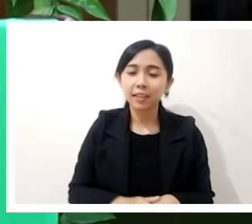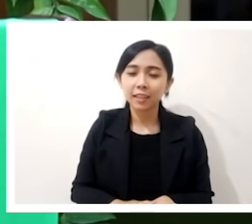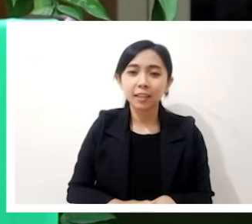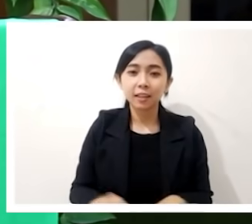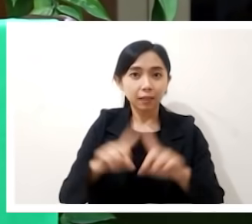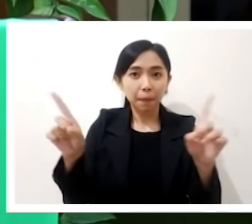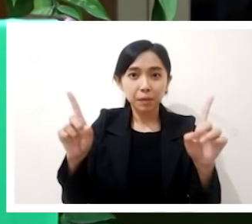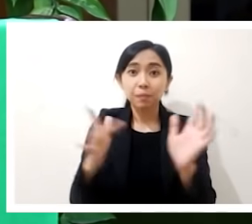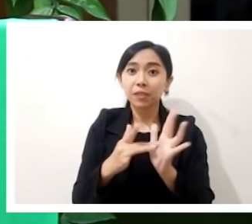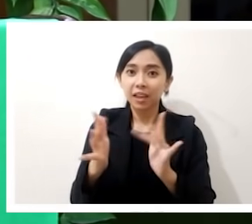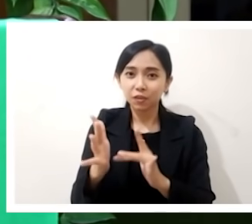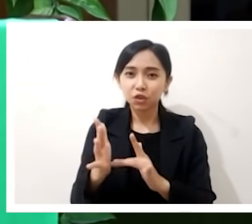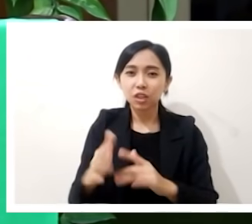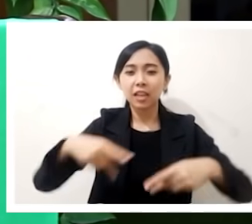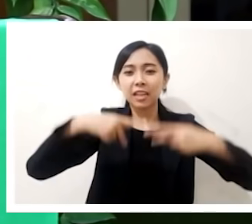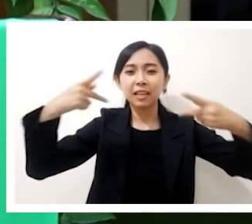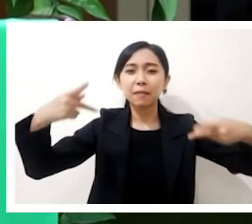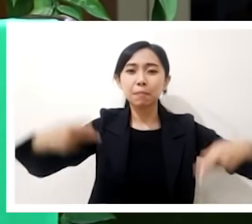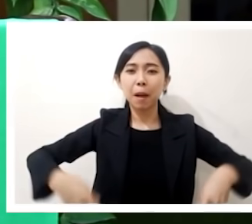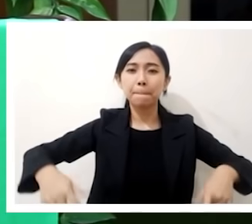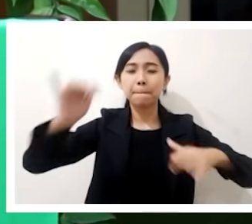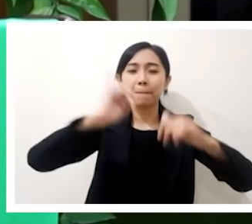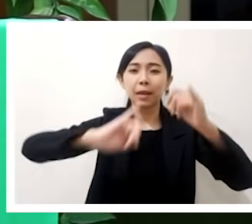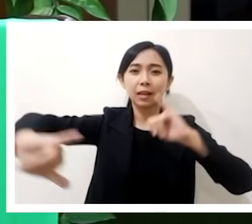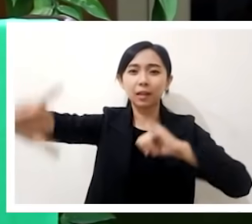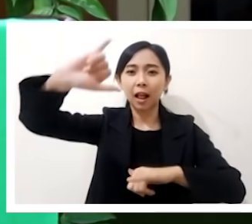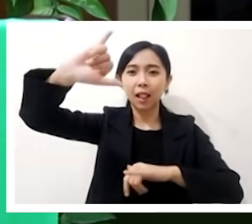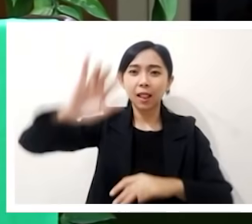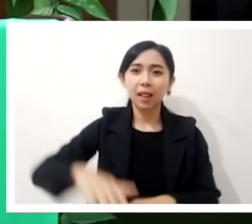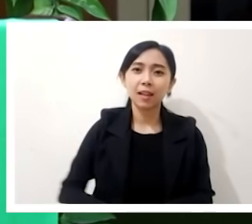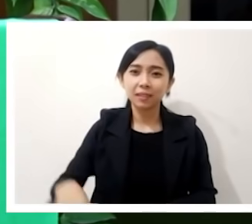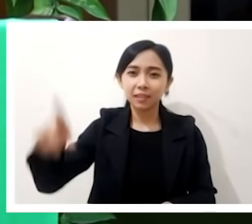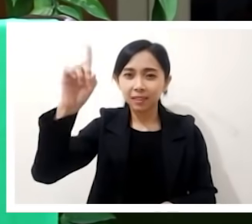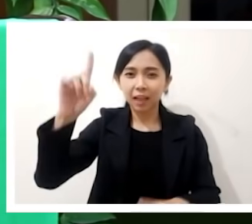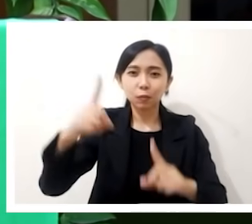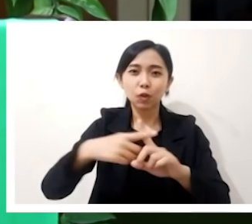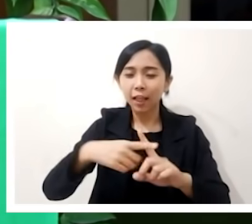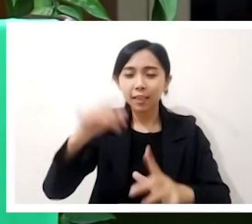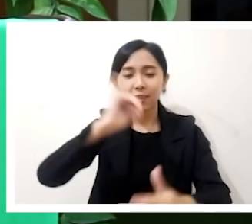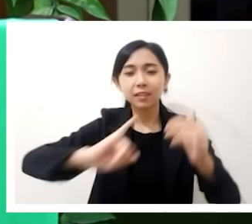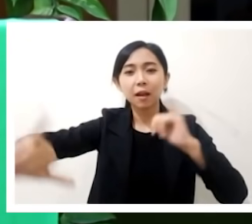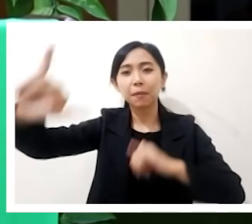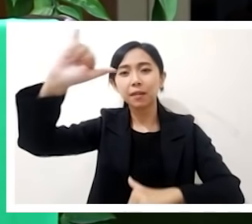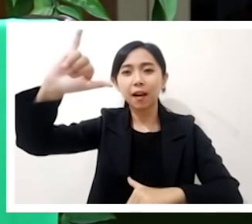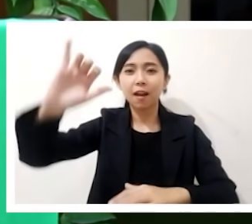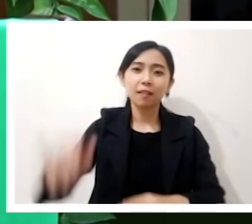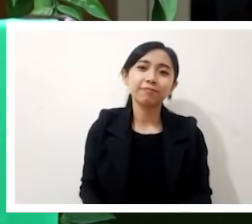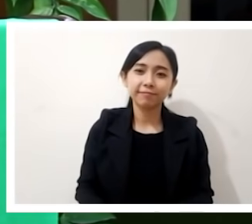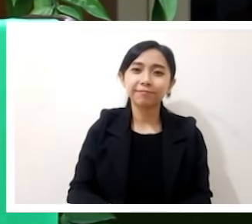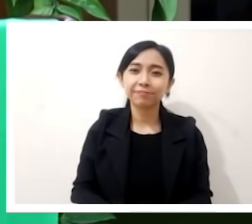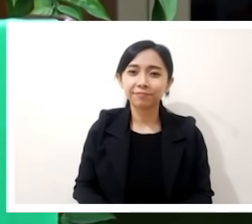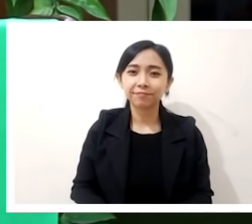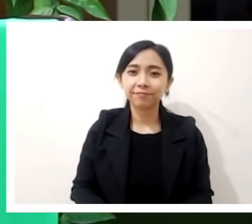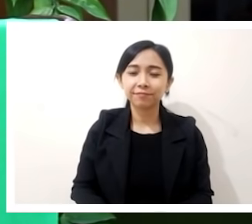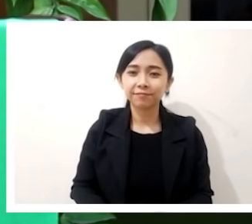adalah imam yang abadi. Karenanya satu kali untuk selama-lamanya. Melintasi ruang,